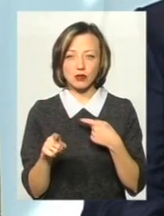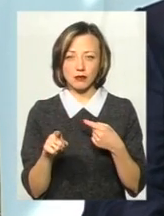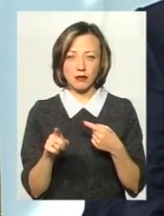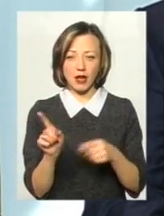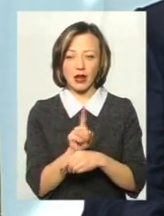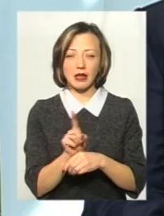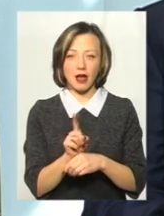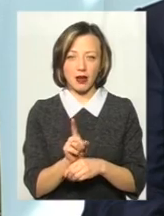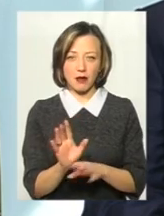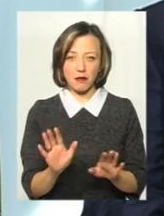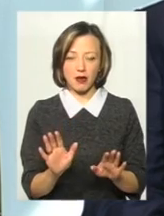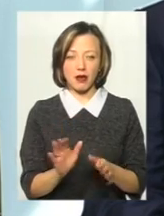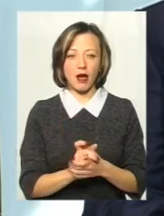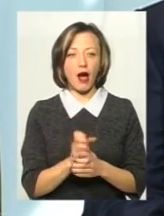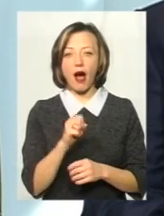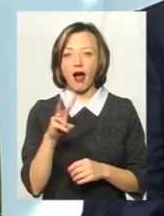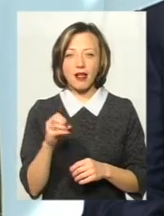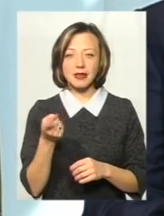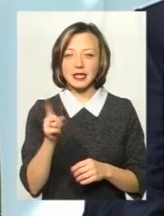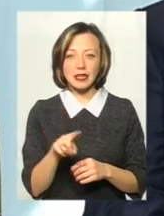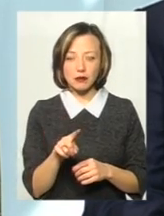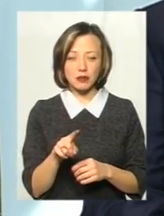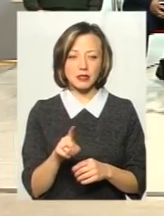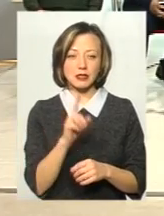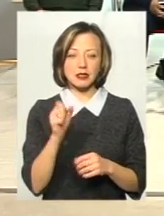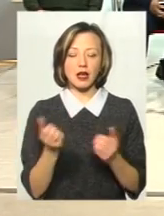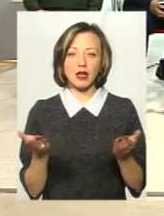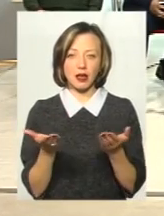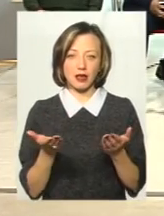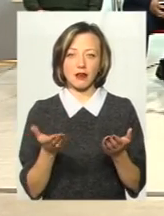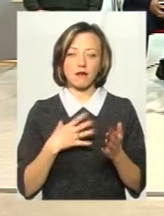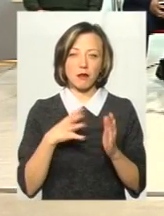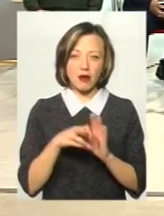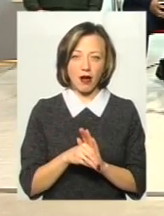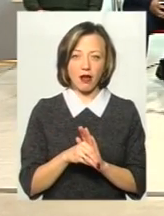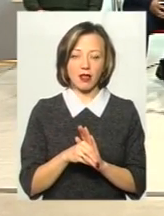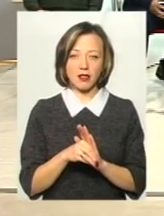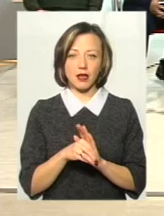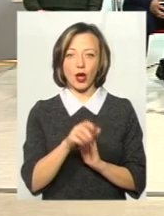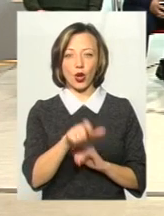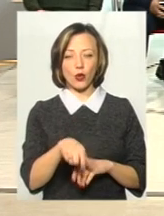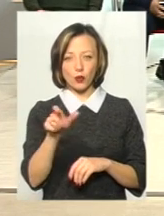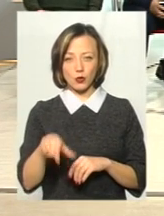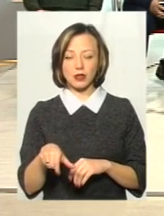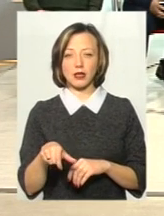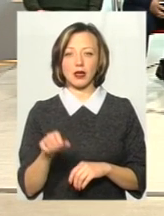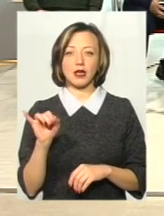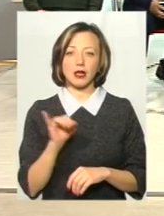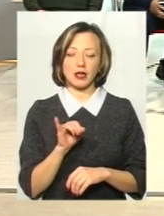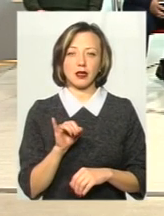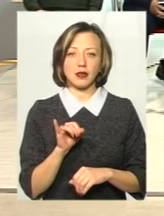критеріями. Але не тими, за які вмирали люди і